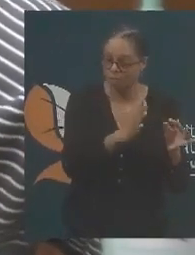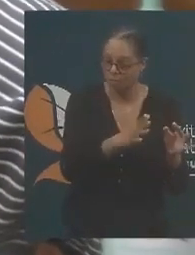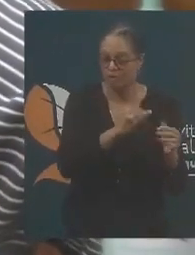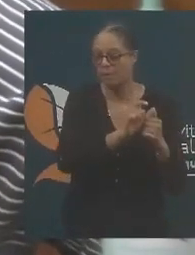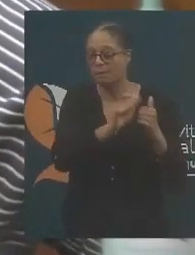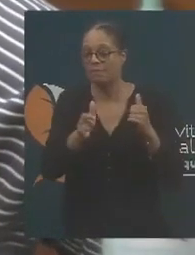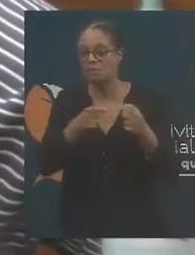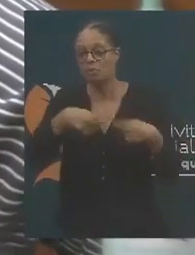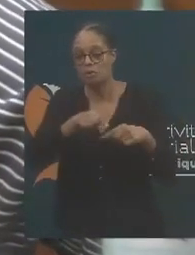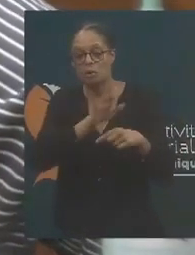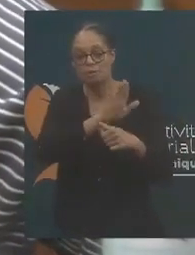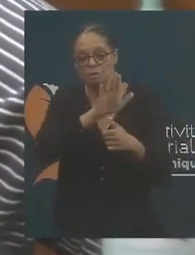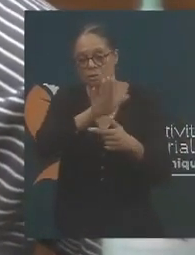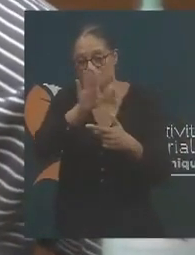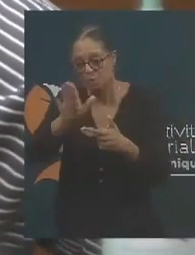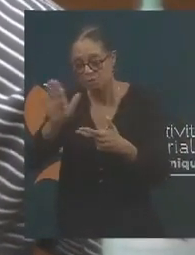hoc.